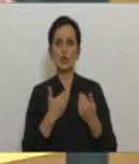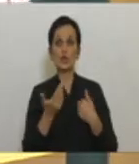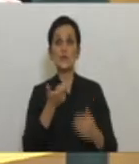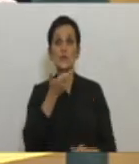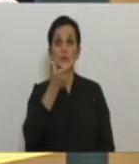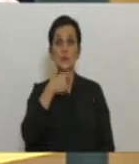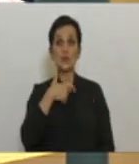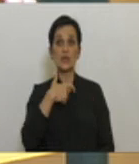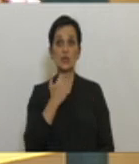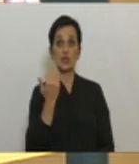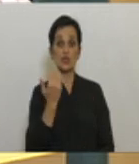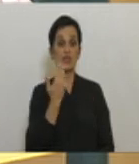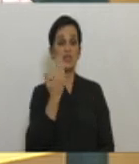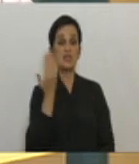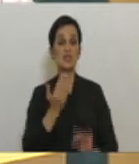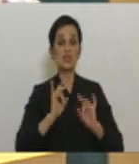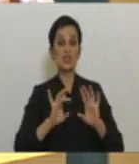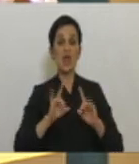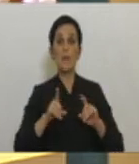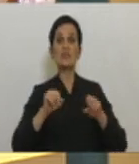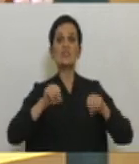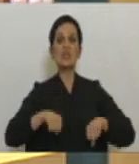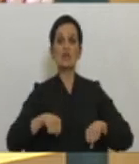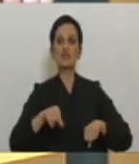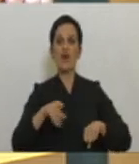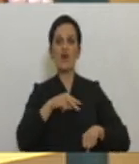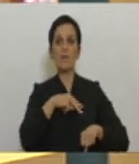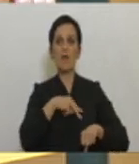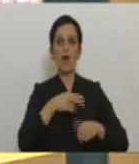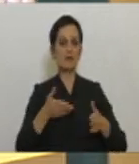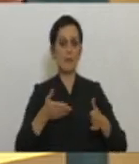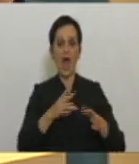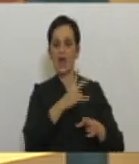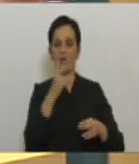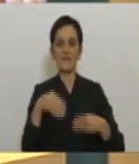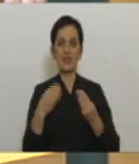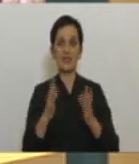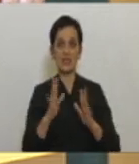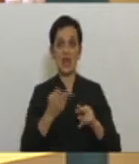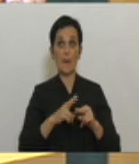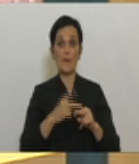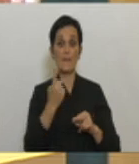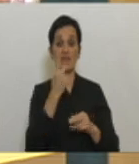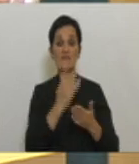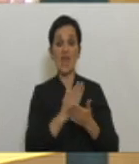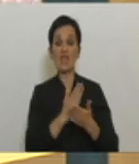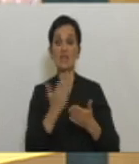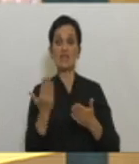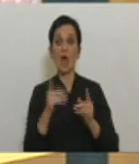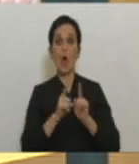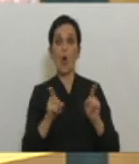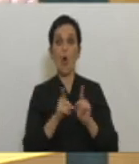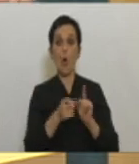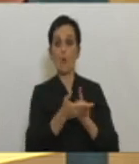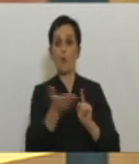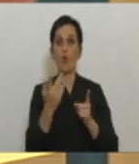კონსტრუქციული იყოს შენი გამოსვლა მის საშუალებას ამ პარლამენტში არავინ გაძლევს ეს არის მოცემულობა ამიტომ მე პირველ ნაწილს დავიწყებ ოპოზიციასთან